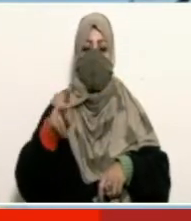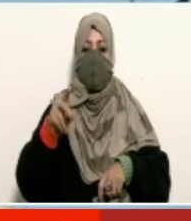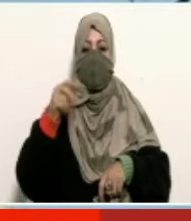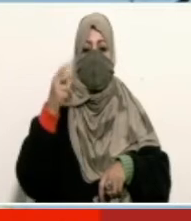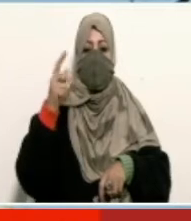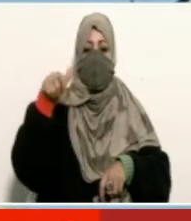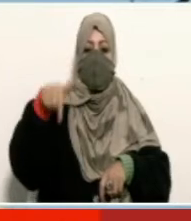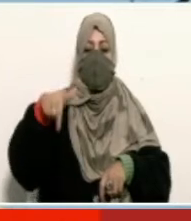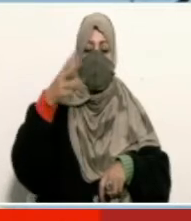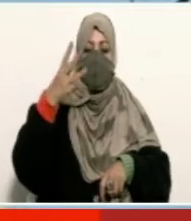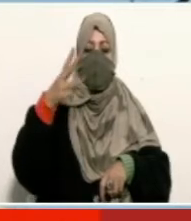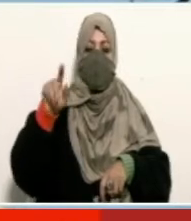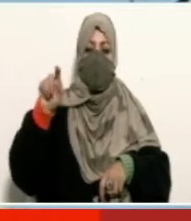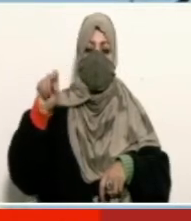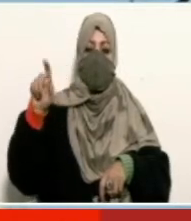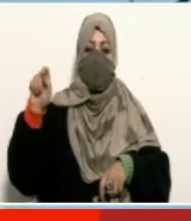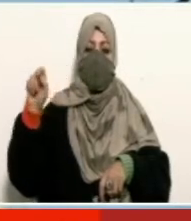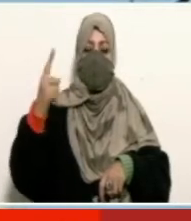021-36-02-103.